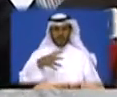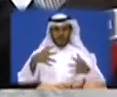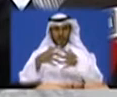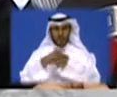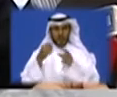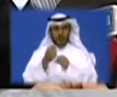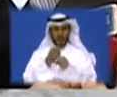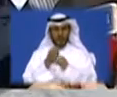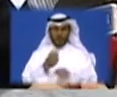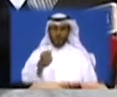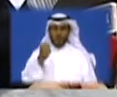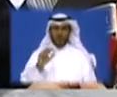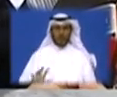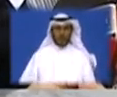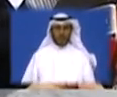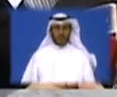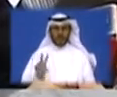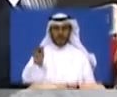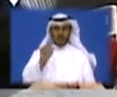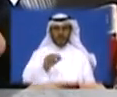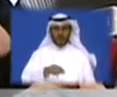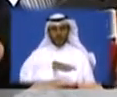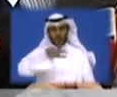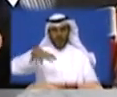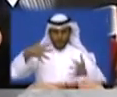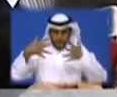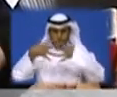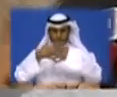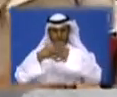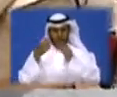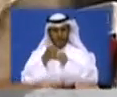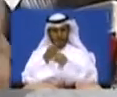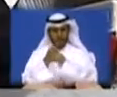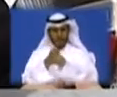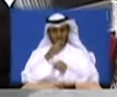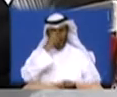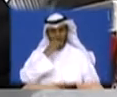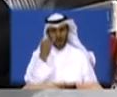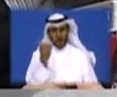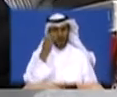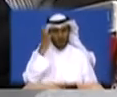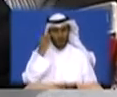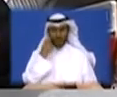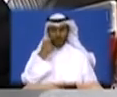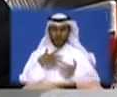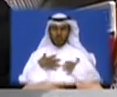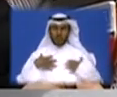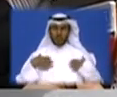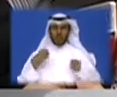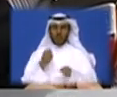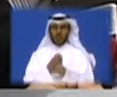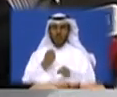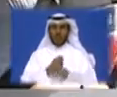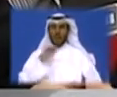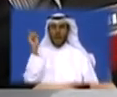هما بيتا الشعب، الشعب العراقي والشعب الكويتي، ونحن عندما نعقد أمالا على كل برلمان بالعالم